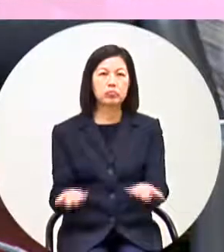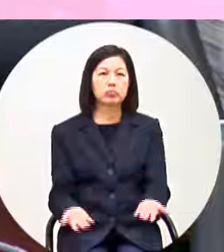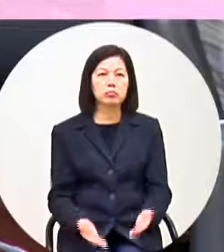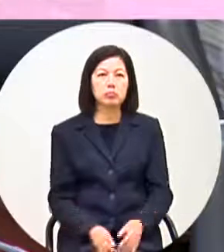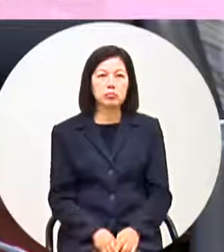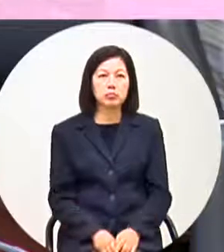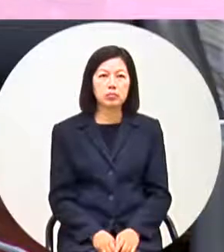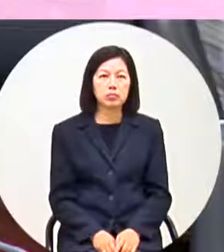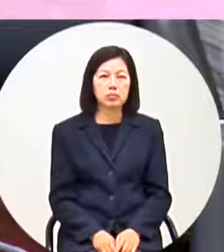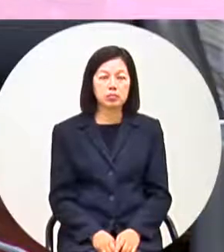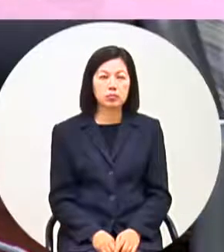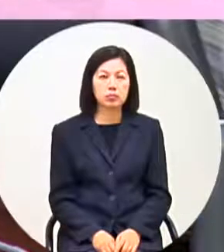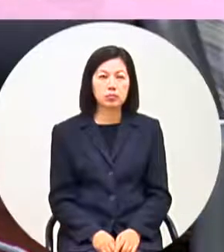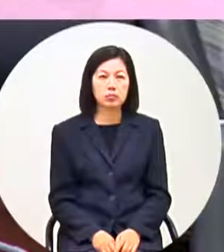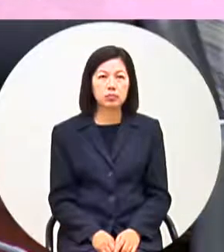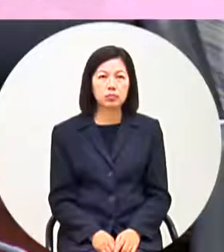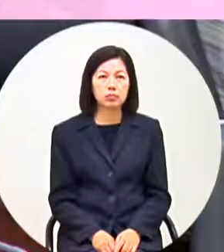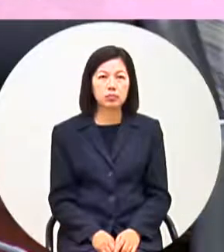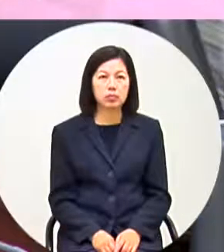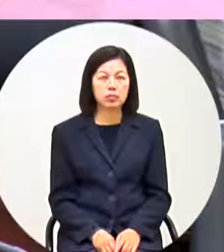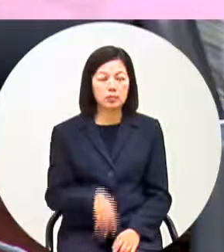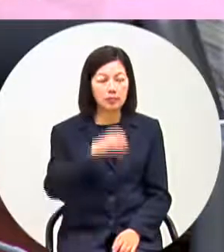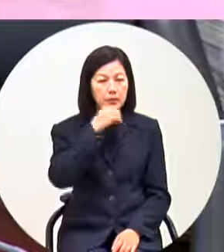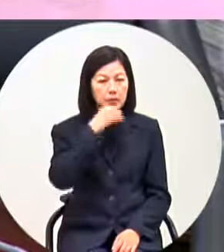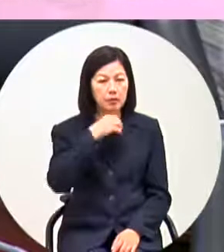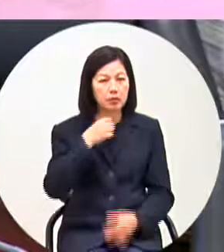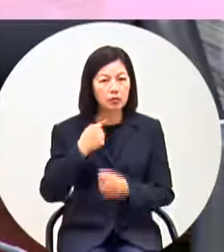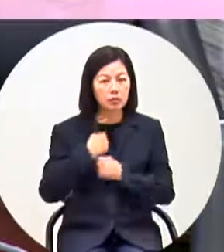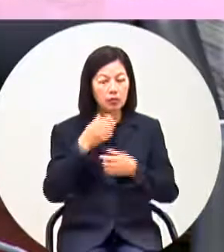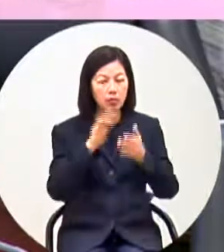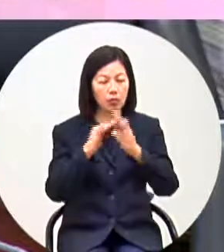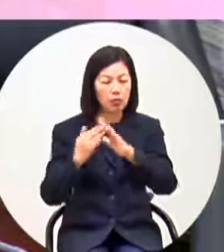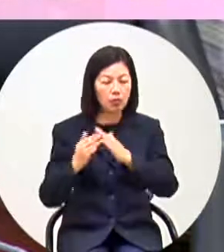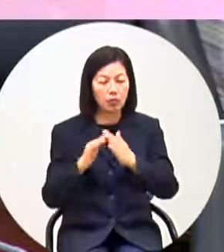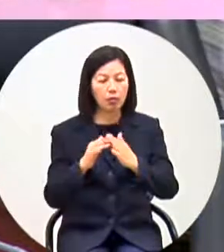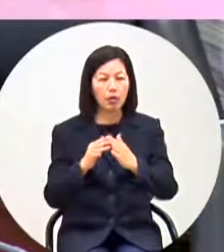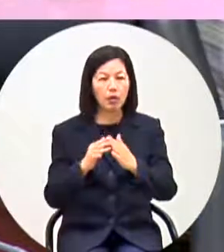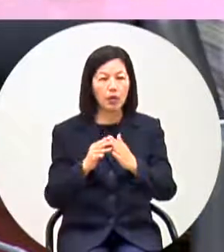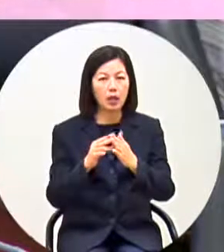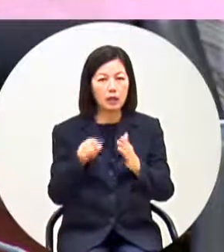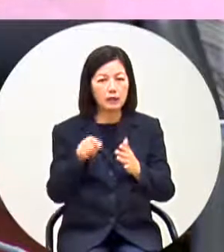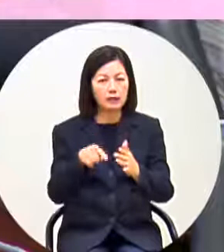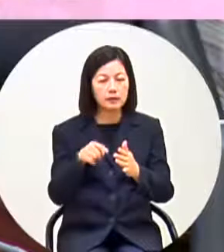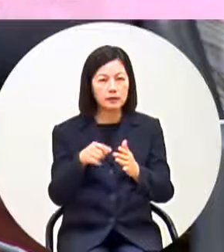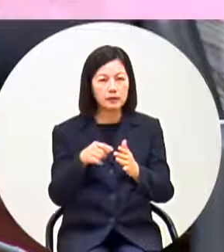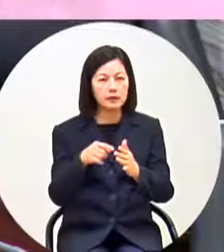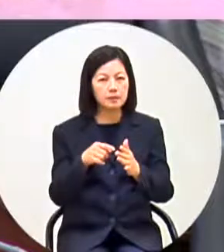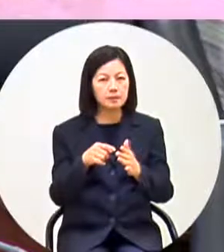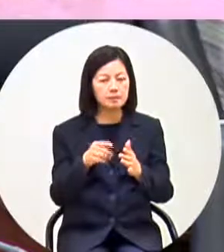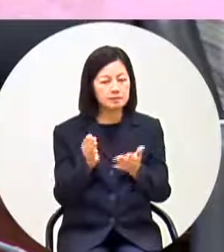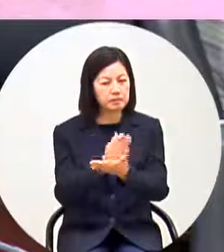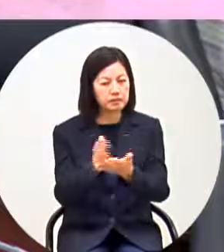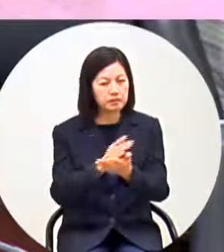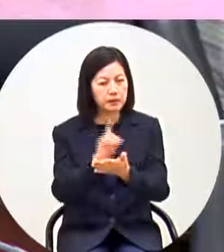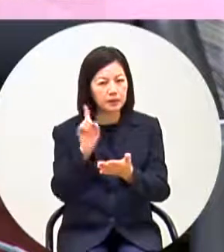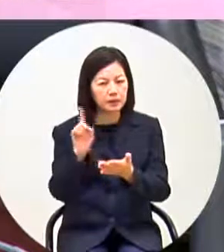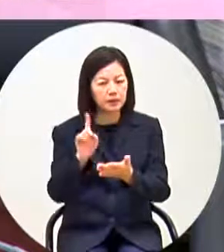屏东眷村，它有一个短评呐、啊，我觉得也是同我们高雄市的哈、哦。